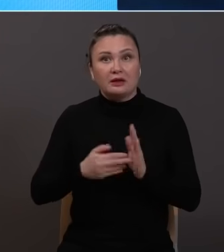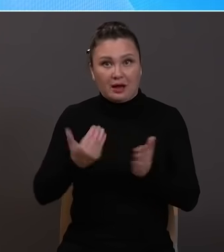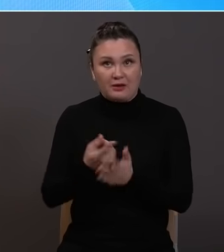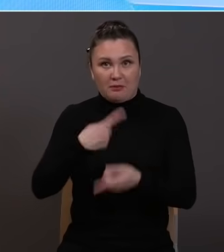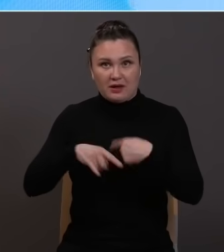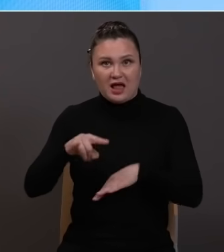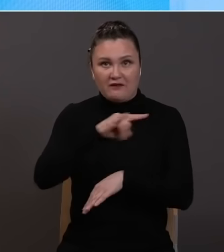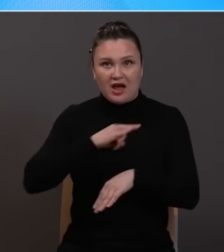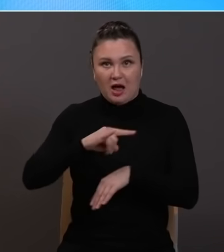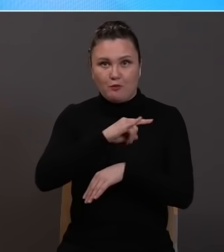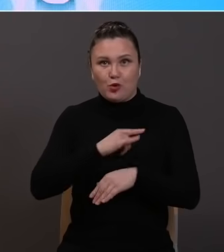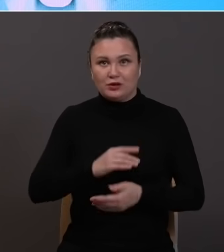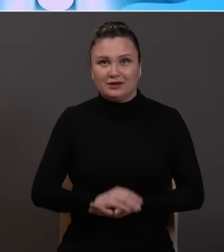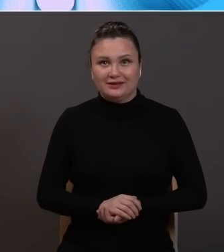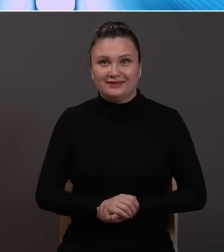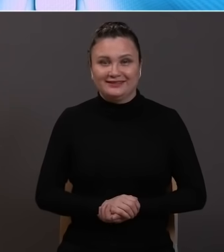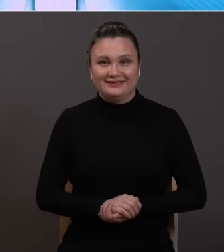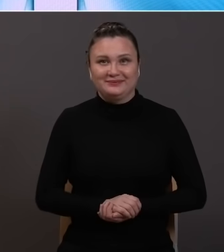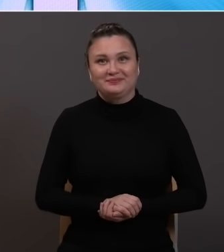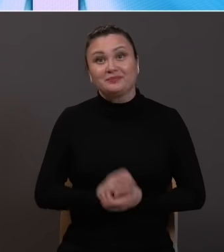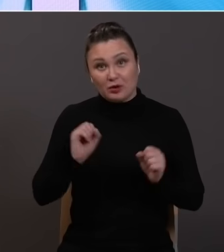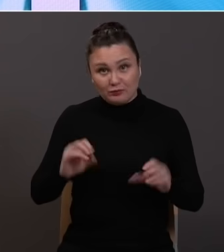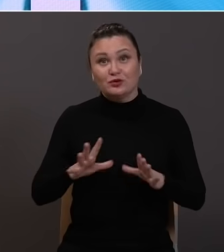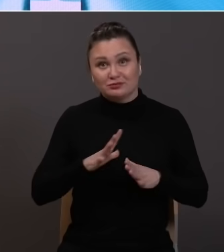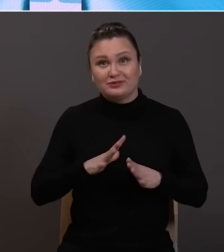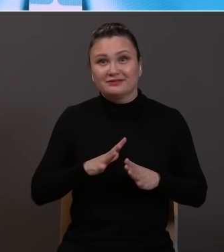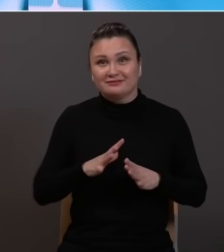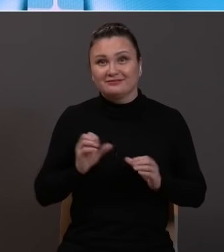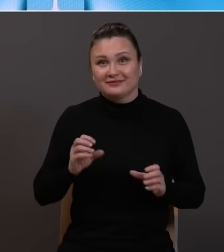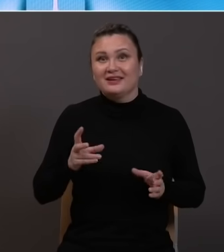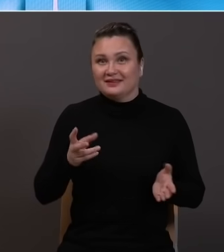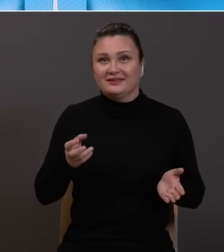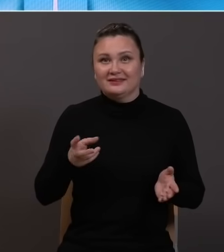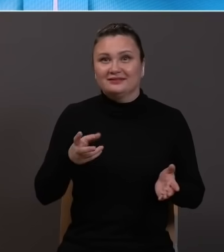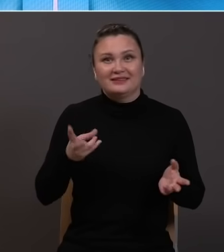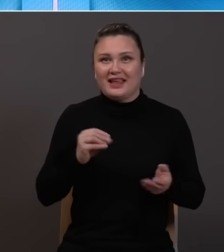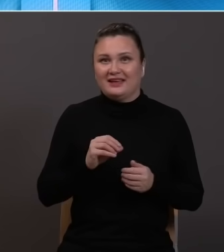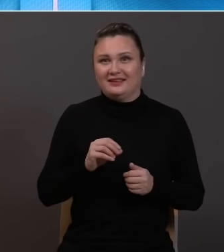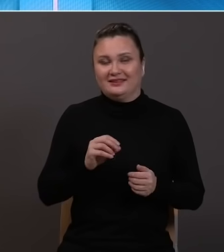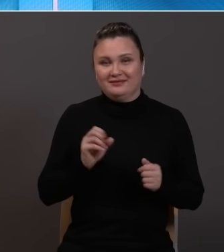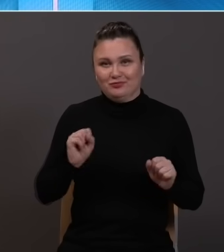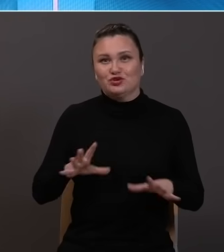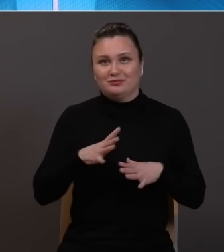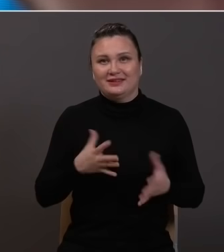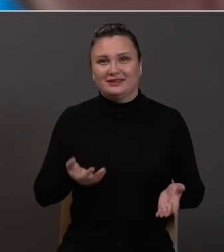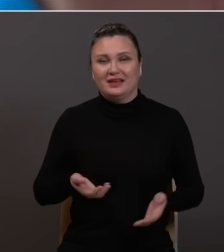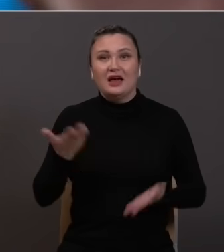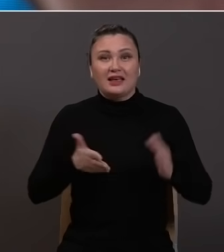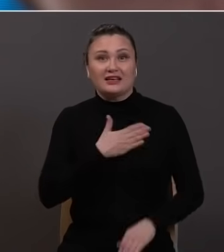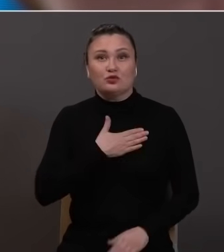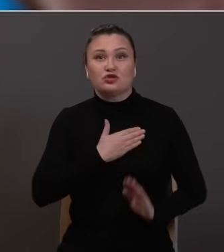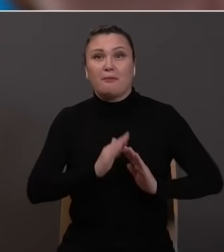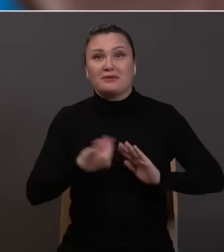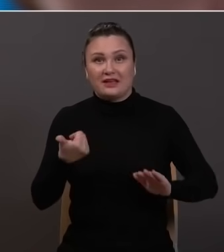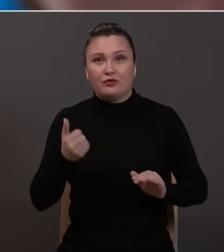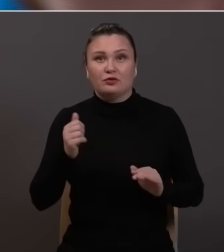аэропорт? Ну, это не исключено, вообще не исключено. Дело такое, не исключено. Если душа позовет, то, конечно, почему